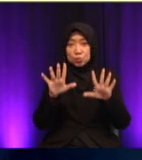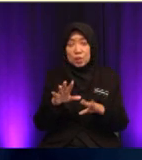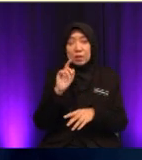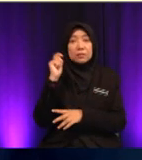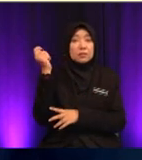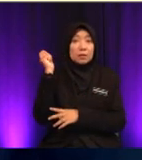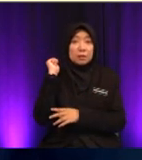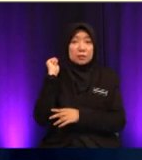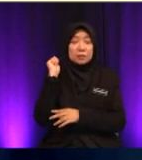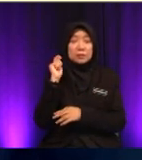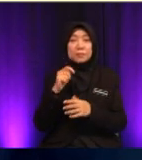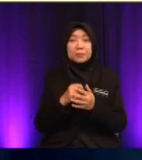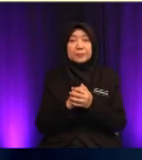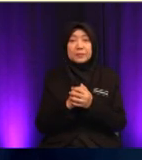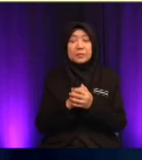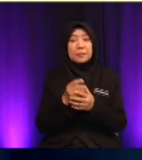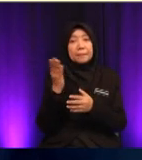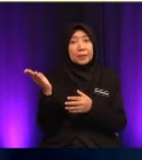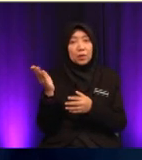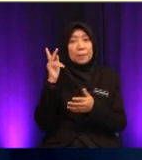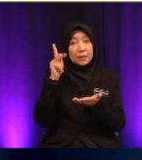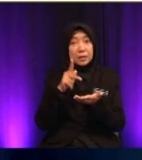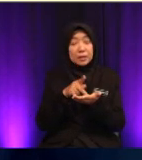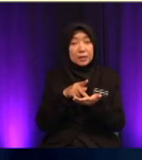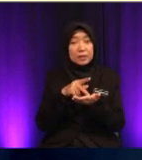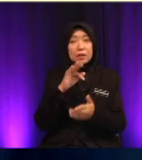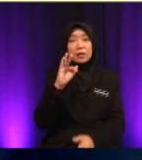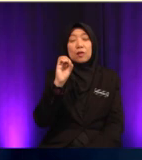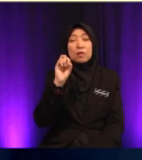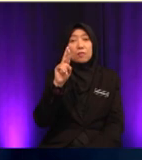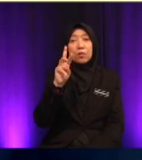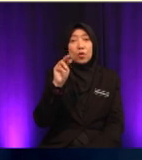Quantum ataupun disk beliau telah memperkenalkan family tersebut